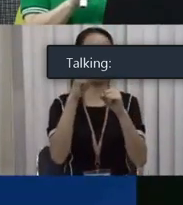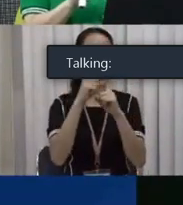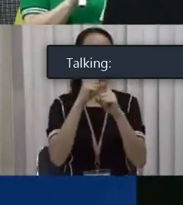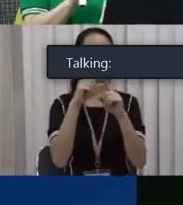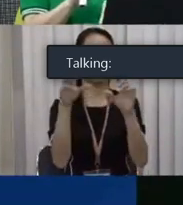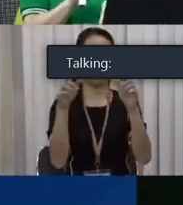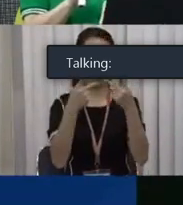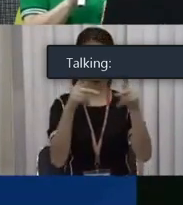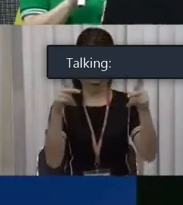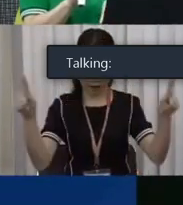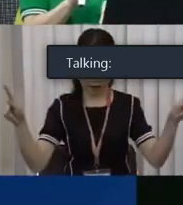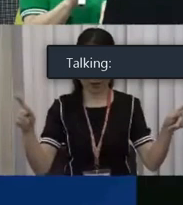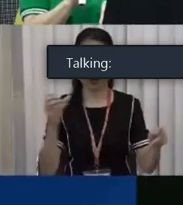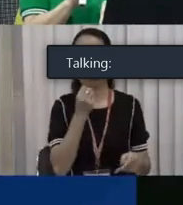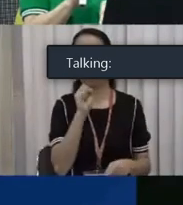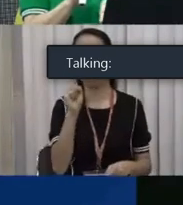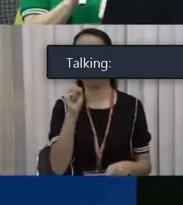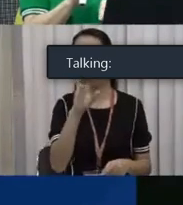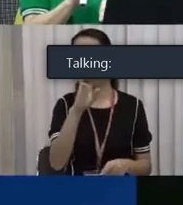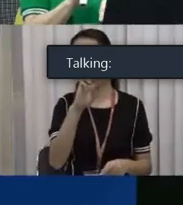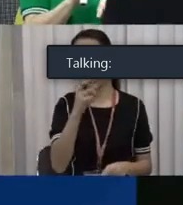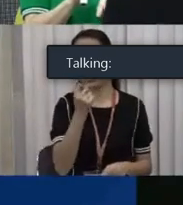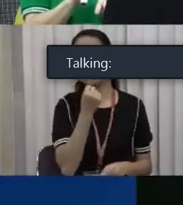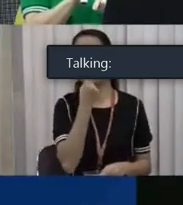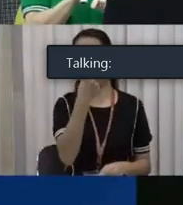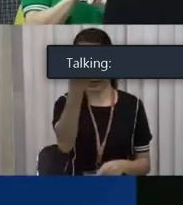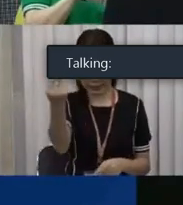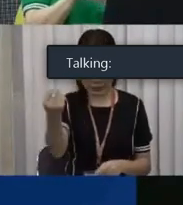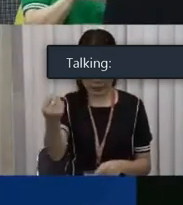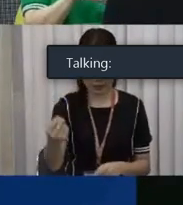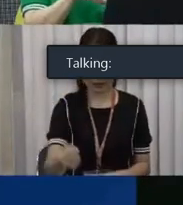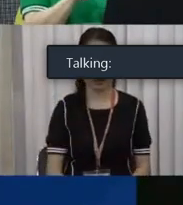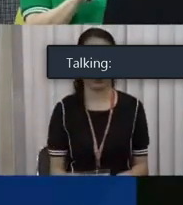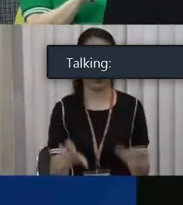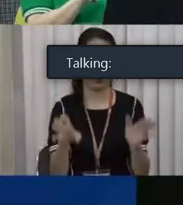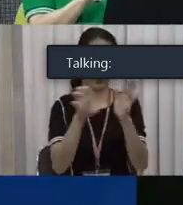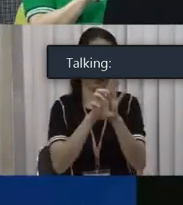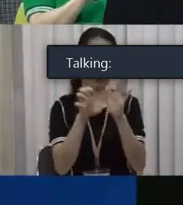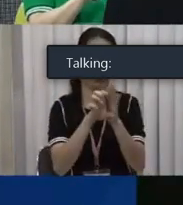or saying. So, maoni nga ang iyahang mga examples.